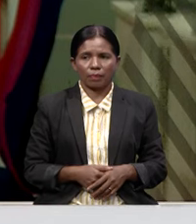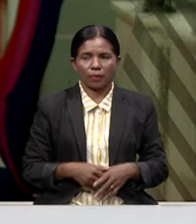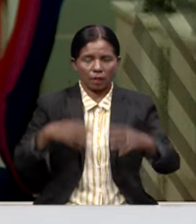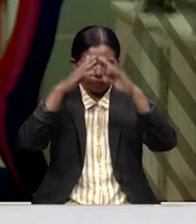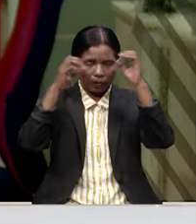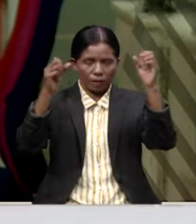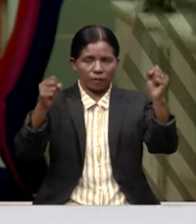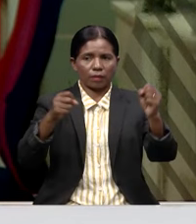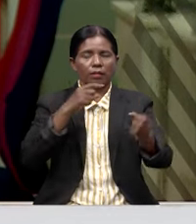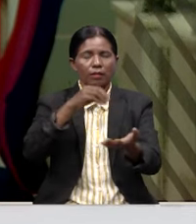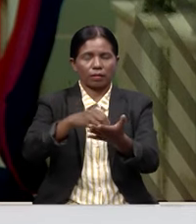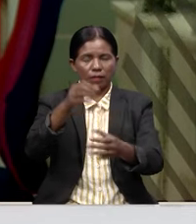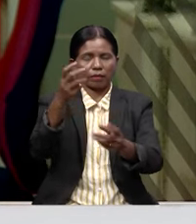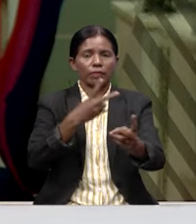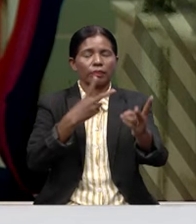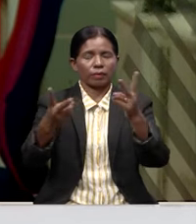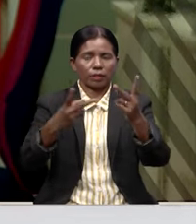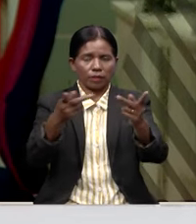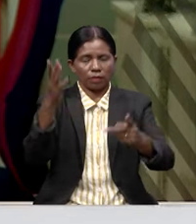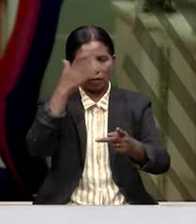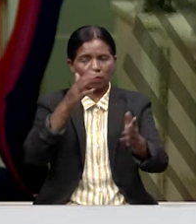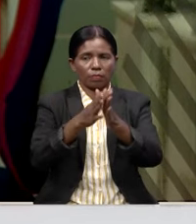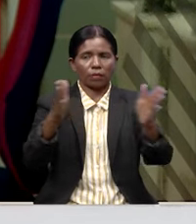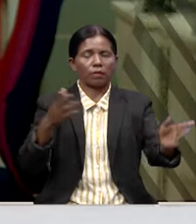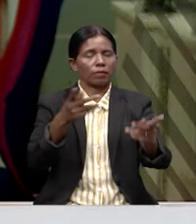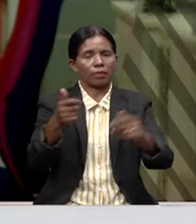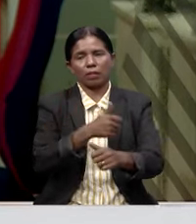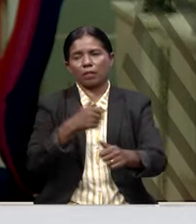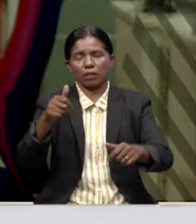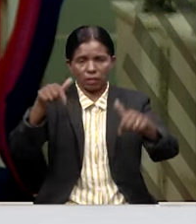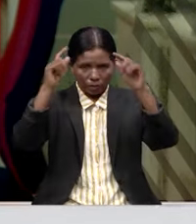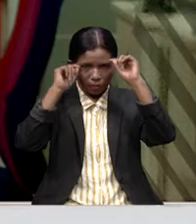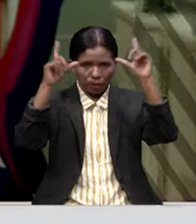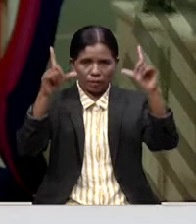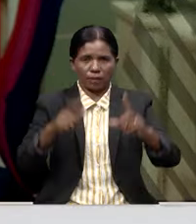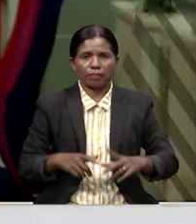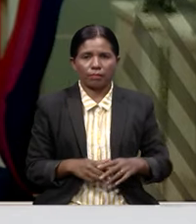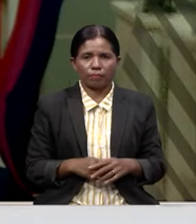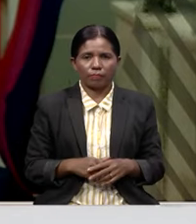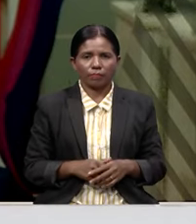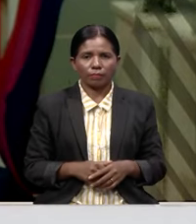Președintele Republicii garante turismul Rabilau să se aibă tănesă în turismul selu și a Timor-Leste.